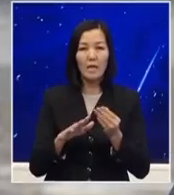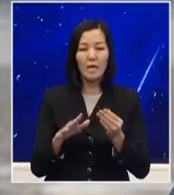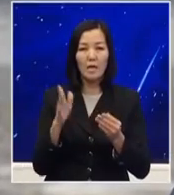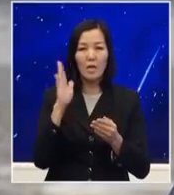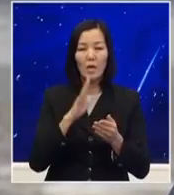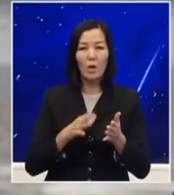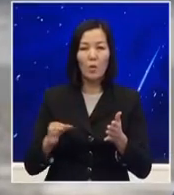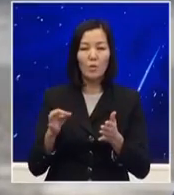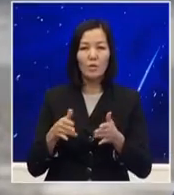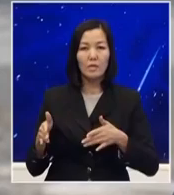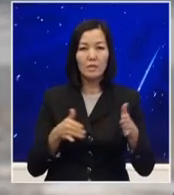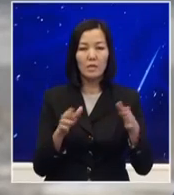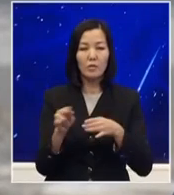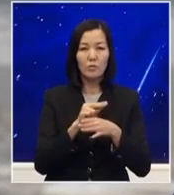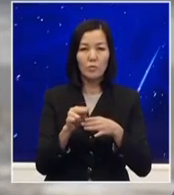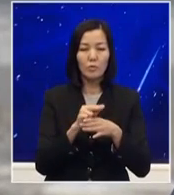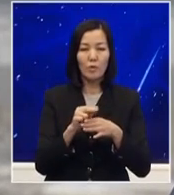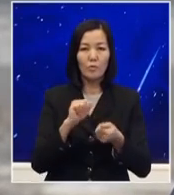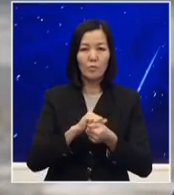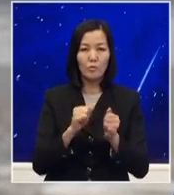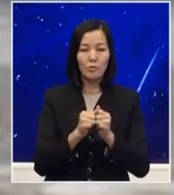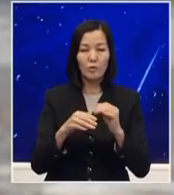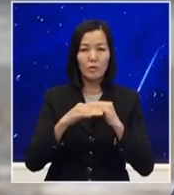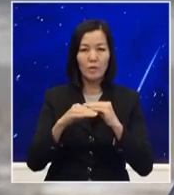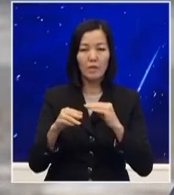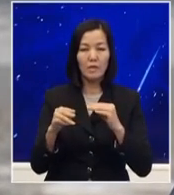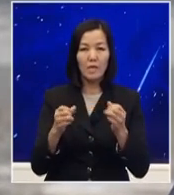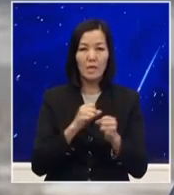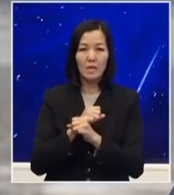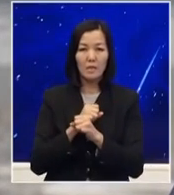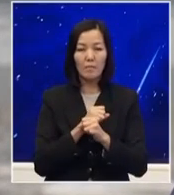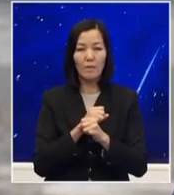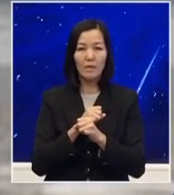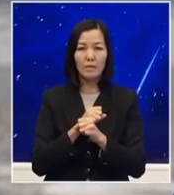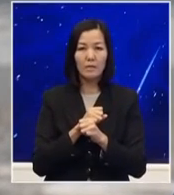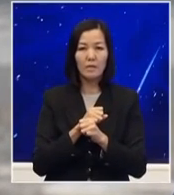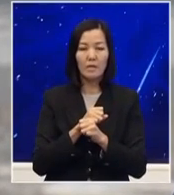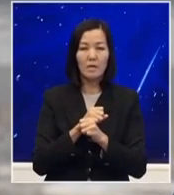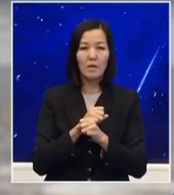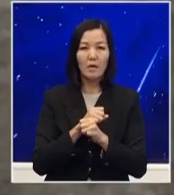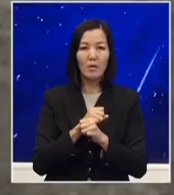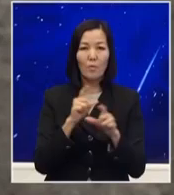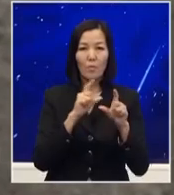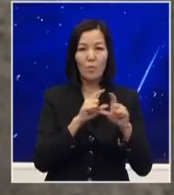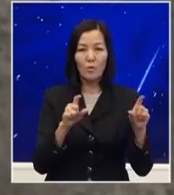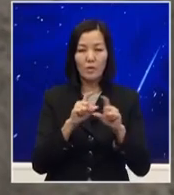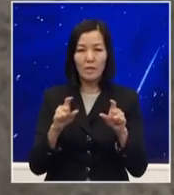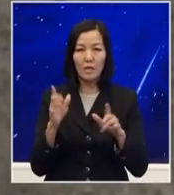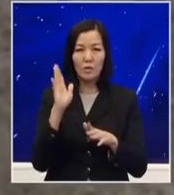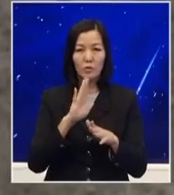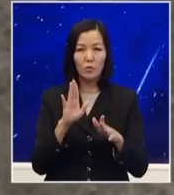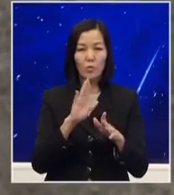апаратын жолдар, асфальт төсеу жұмыстары, сонымен қатар демалыс орындарының арасымен өтетін ауыз су